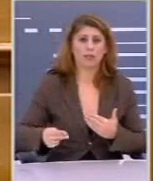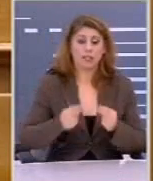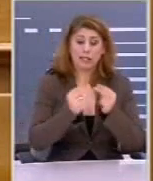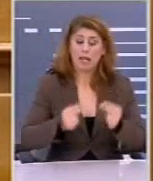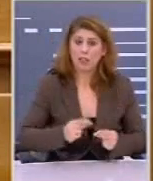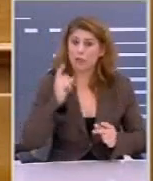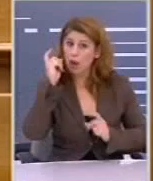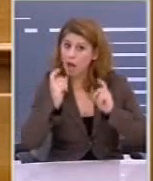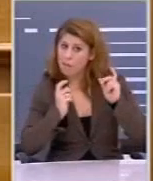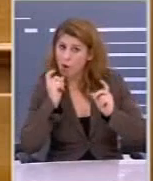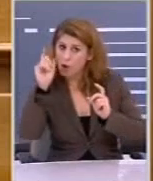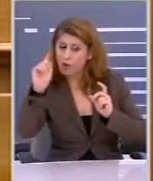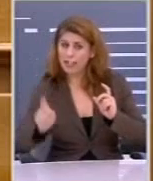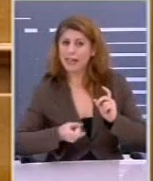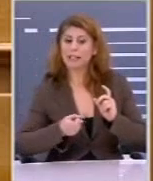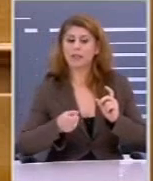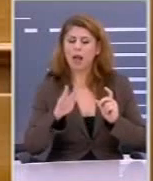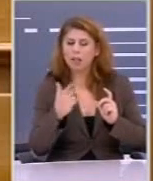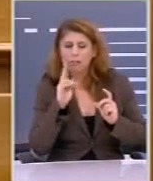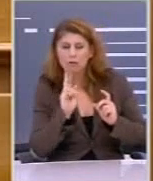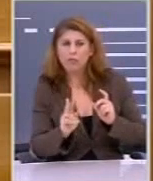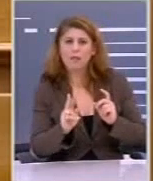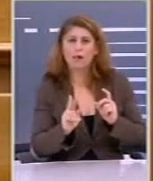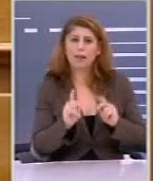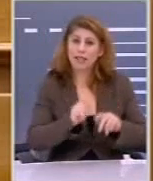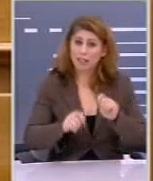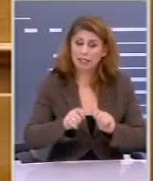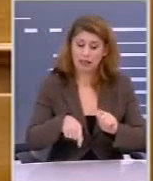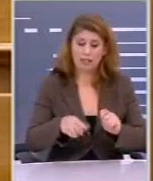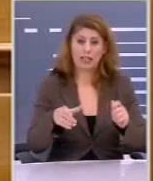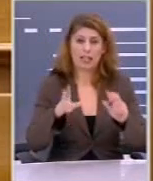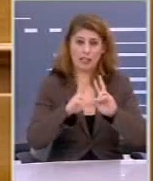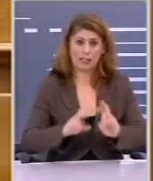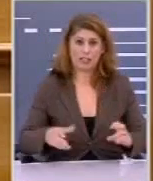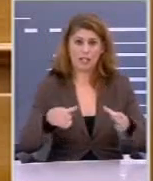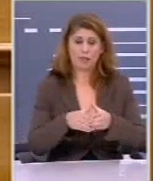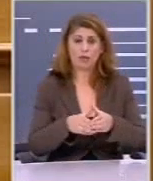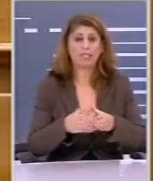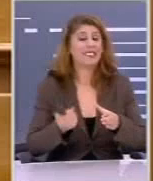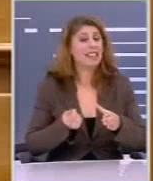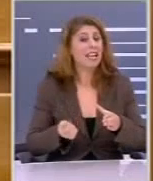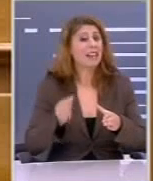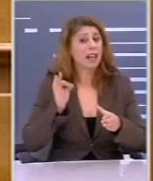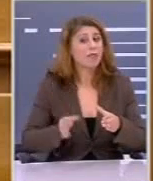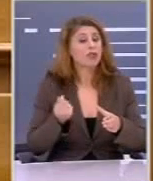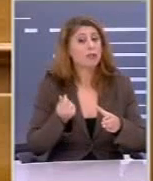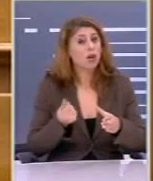απορίες και όλες οι αποχρώσεις ενδείξεις που υπήρχαν μέχρι τη σύσταση της Εξεταστικής Επιτροπής, το τι συνέβη με το